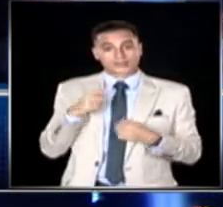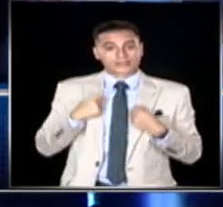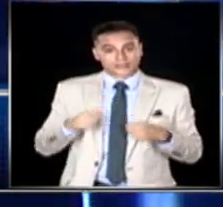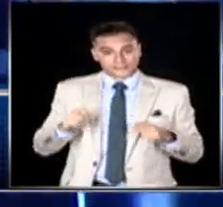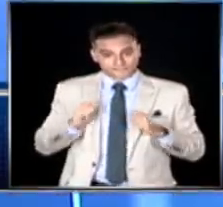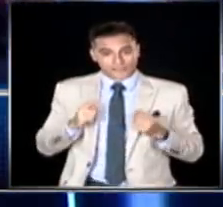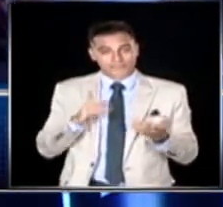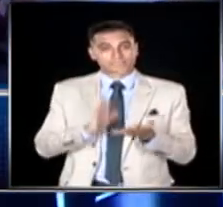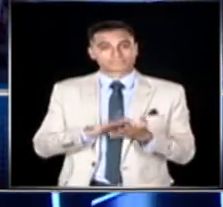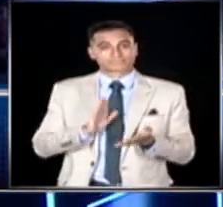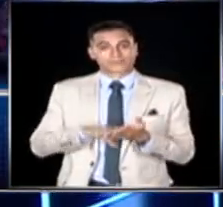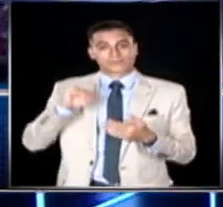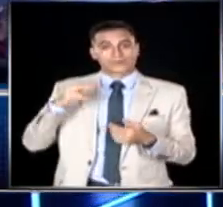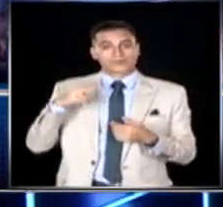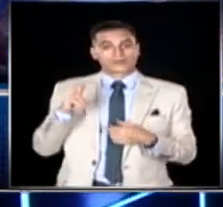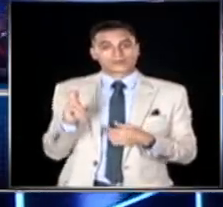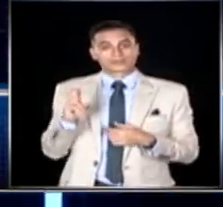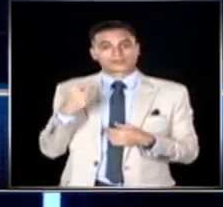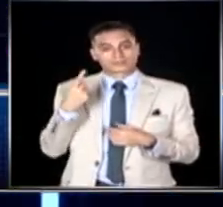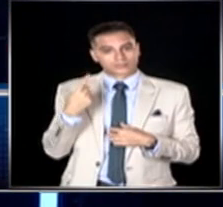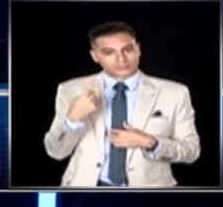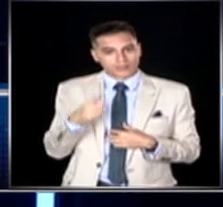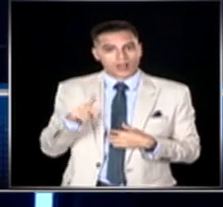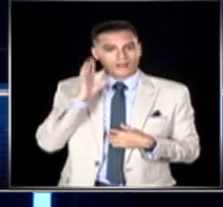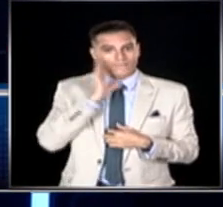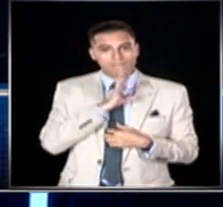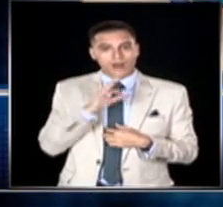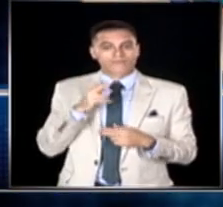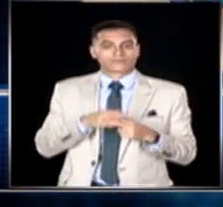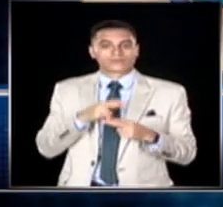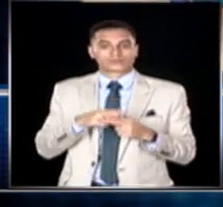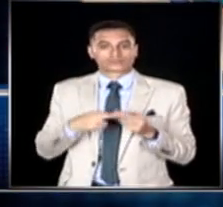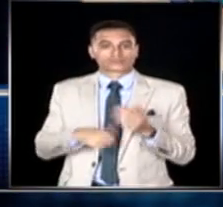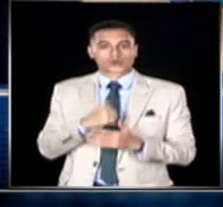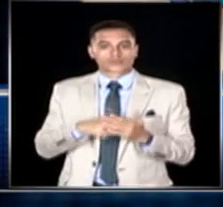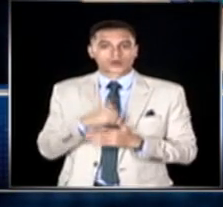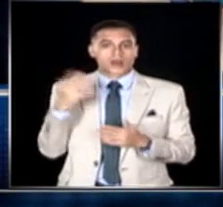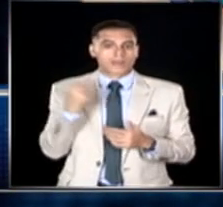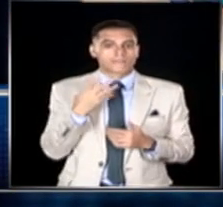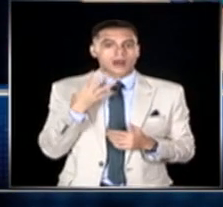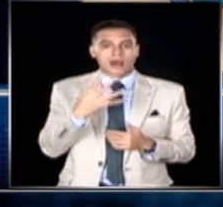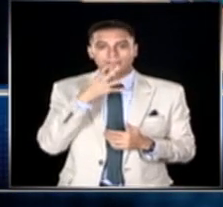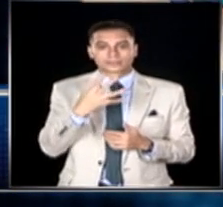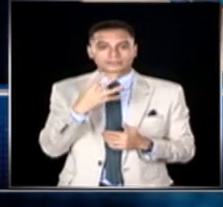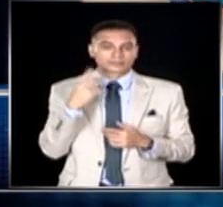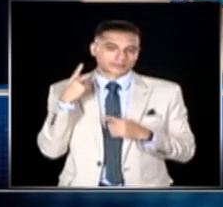برافو عليك يا معتز. اللقب الرابع، أربع